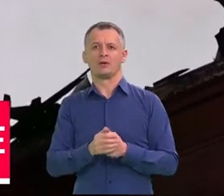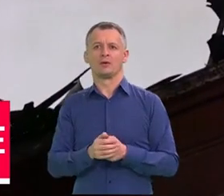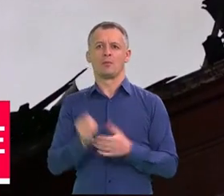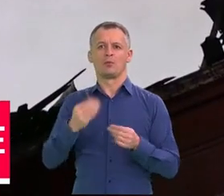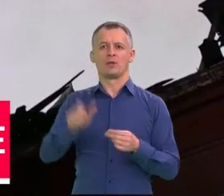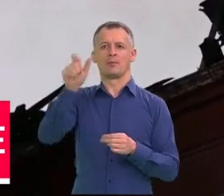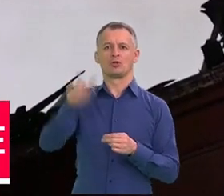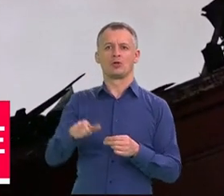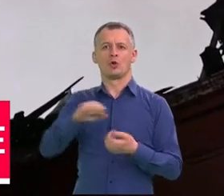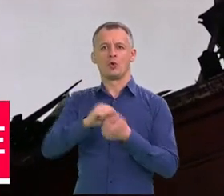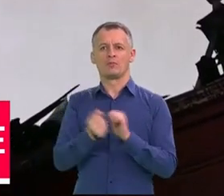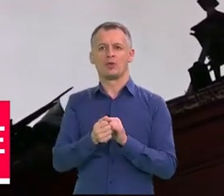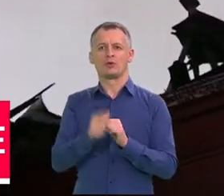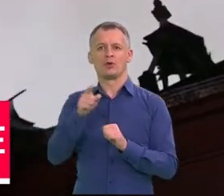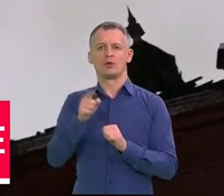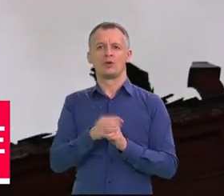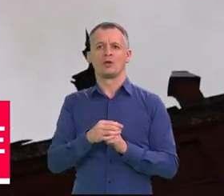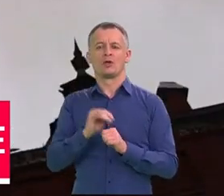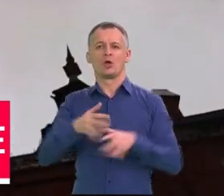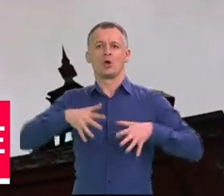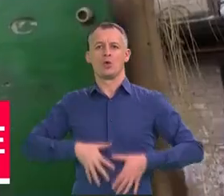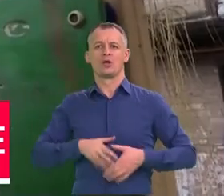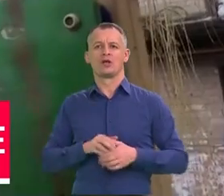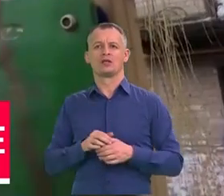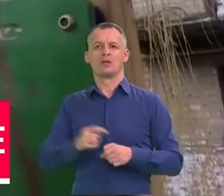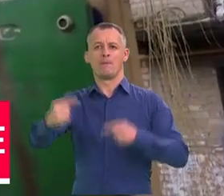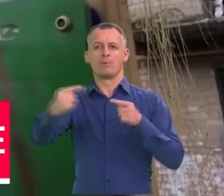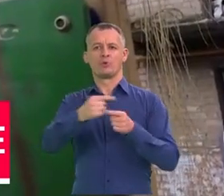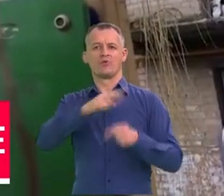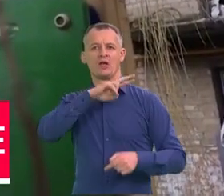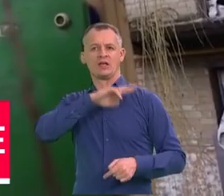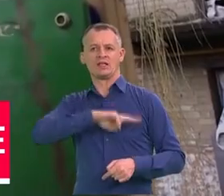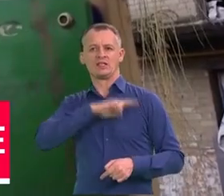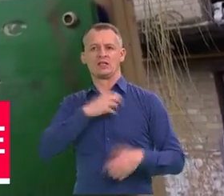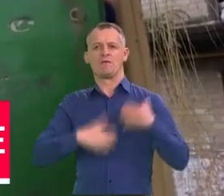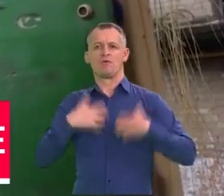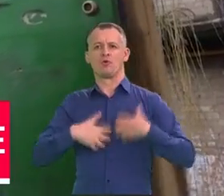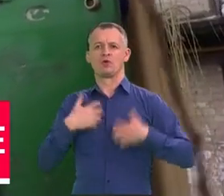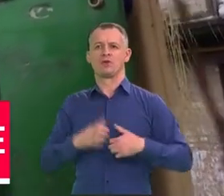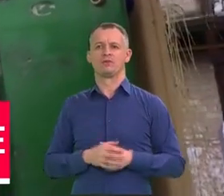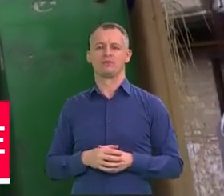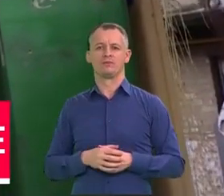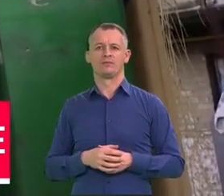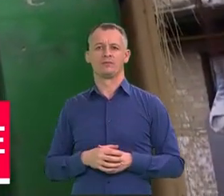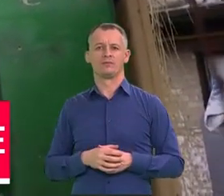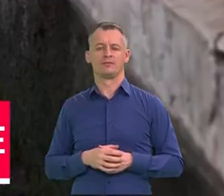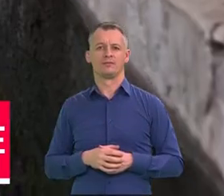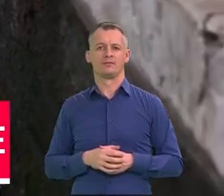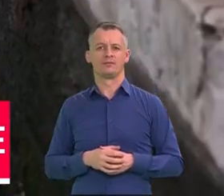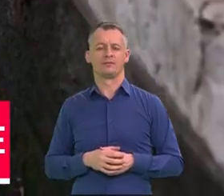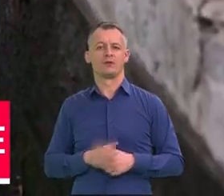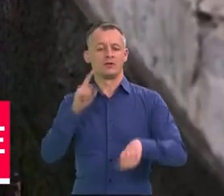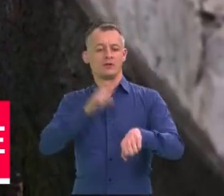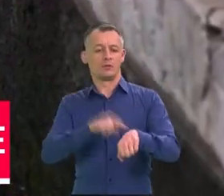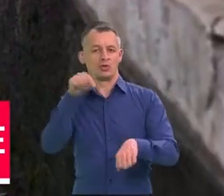тысяч бойцов украинской армии оказывают яростное сопротивление. Între timp, la